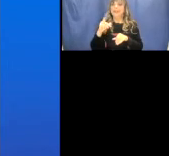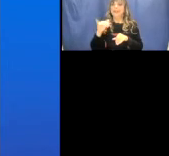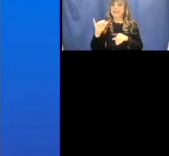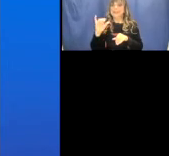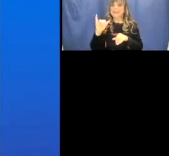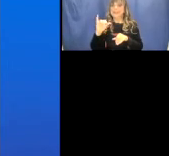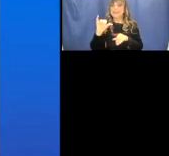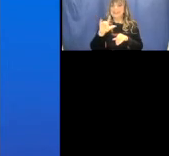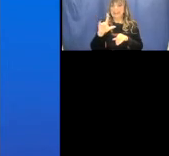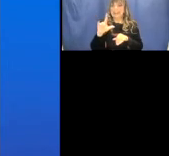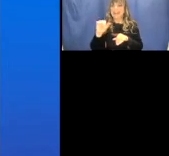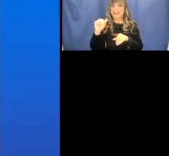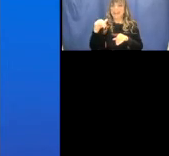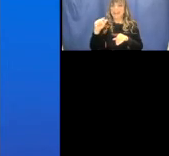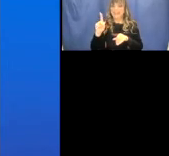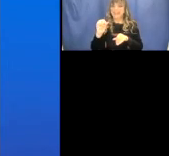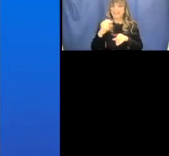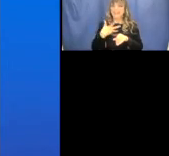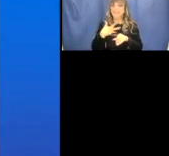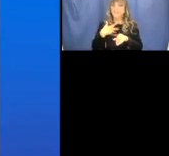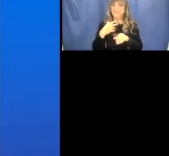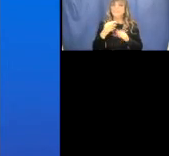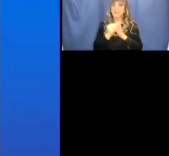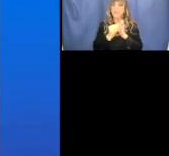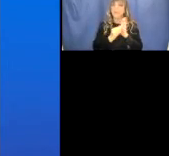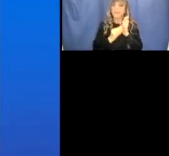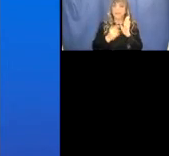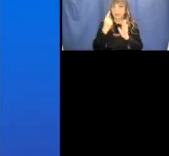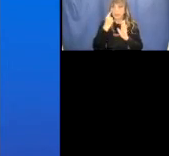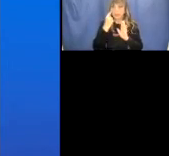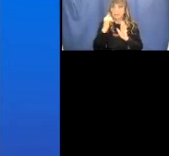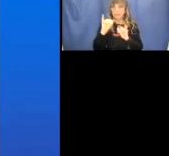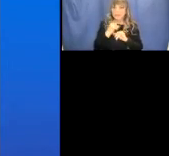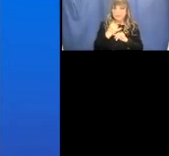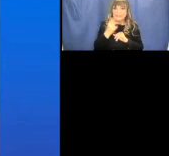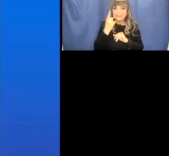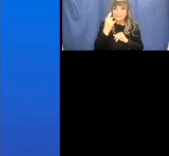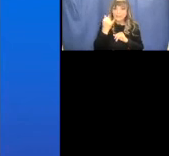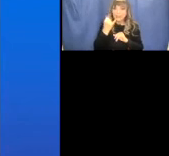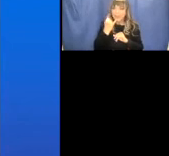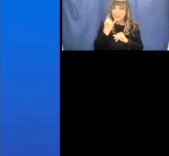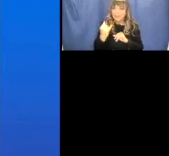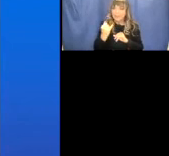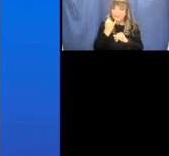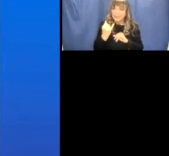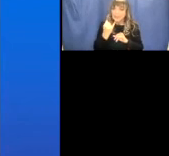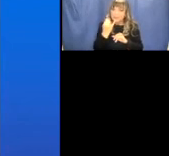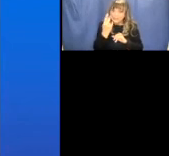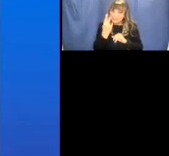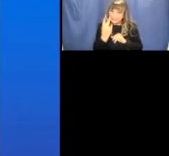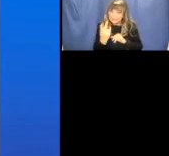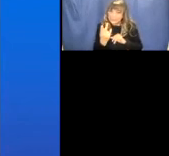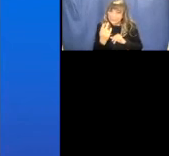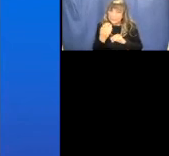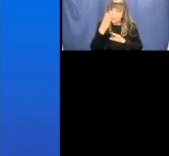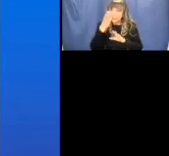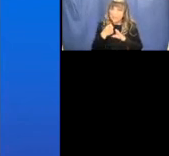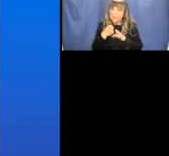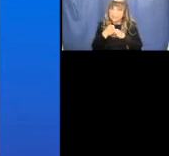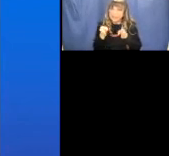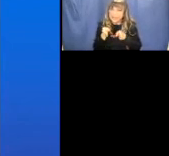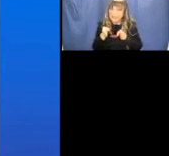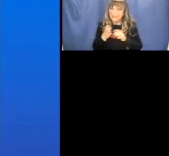particolari a queste piccole si vedono anche proprio nella spaccatura nella